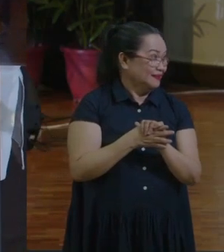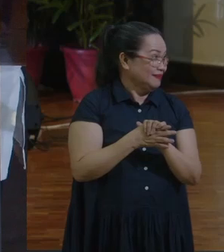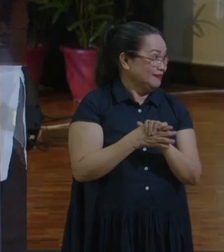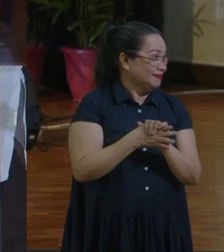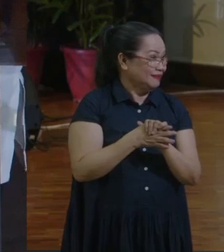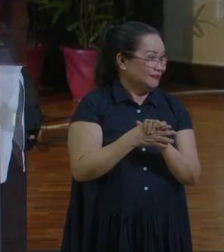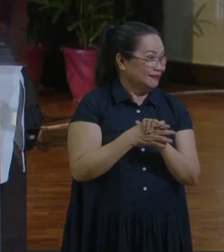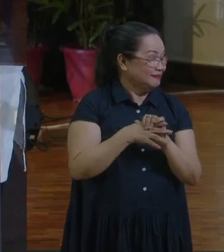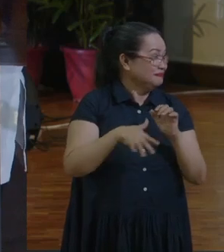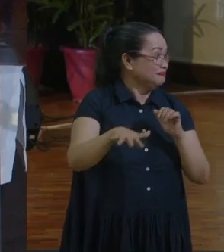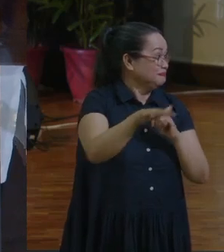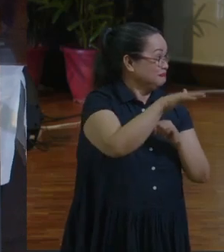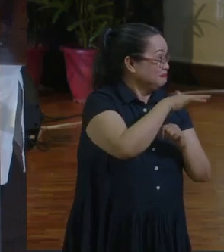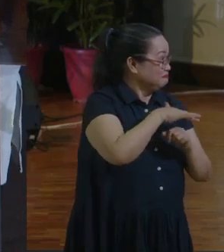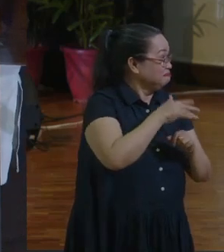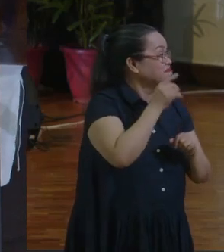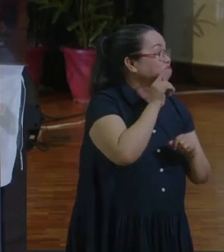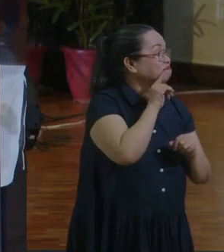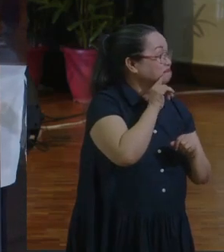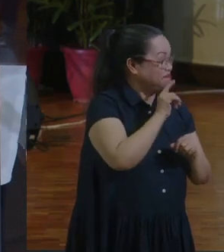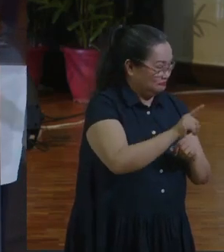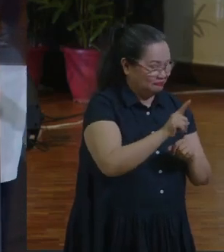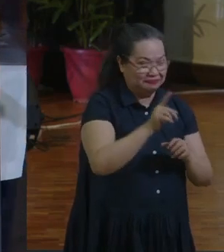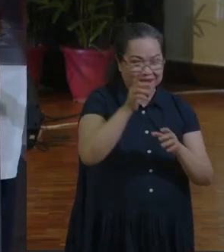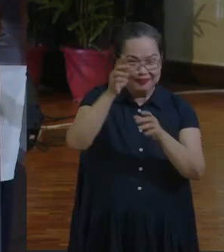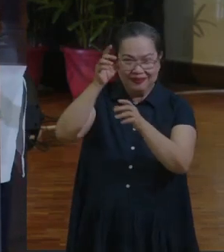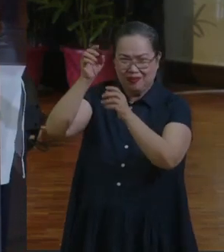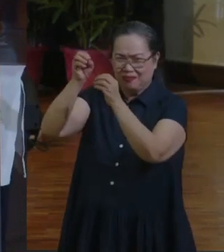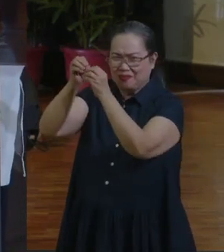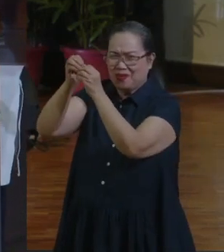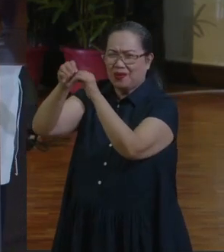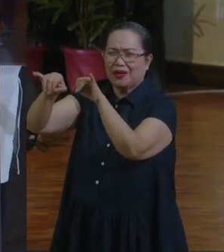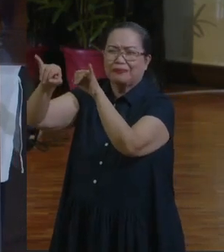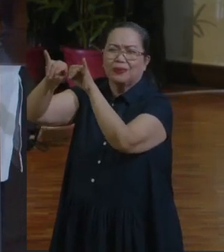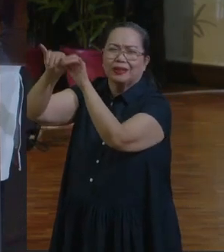Datapwat tayo, lalong mahalaga ang ating pagkapit sa Kanya.